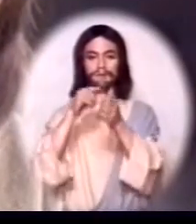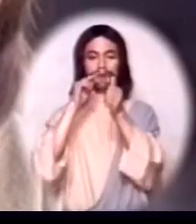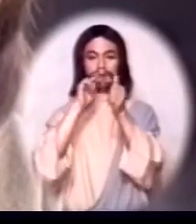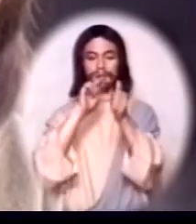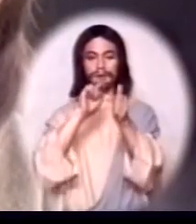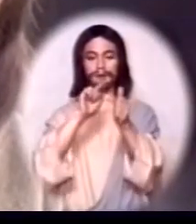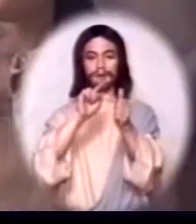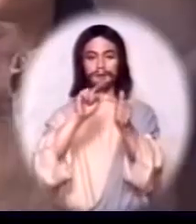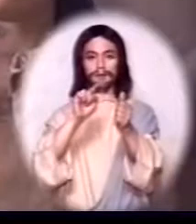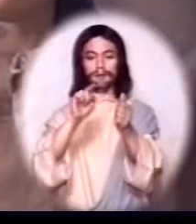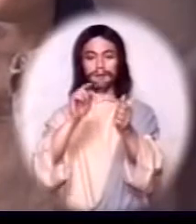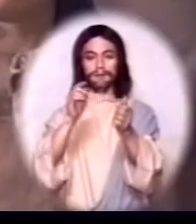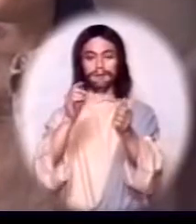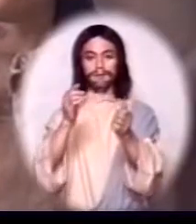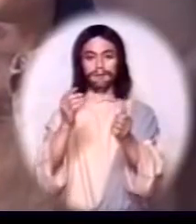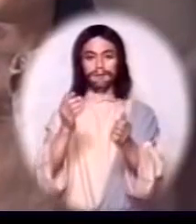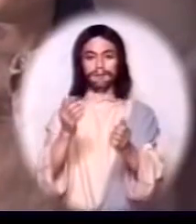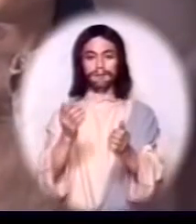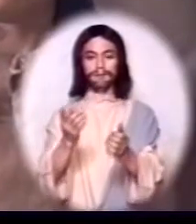일어나거라.